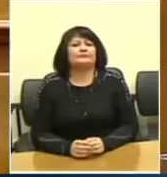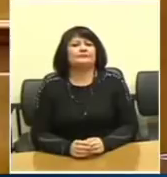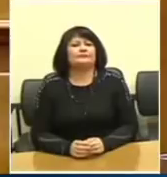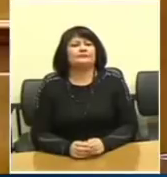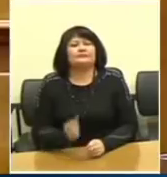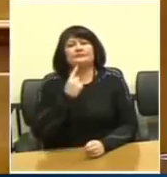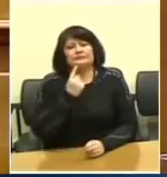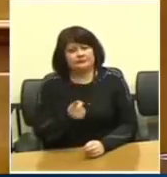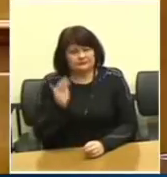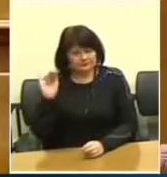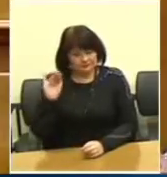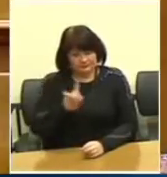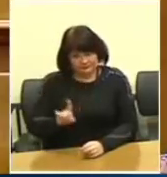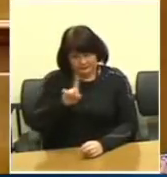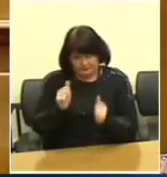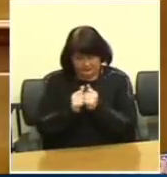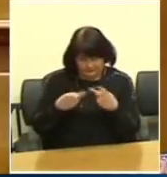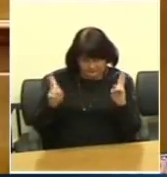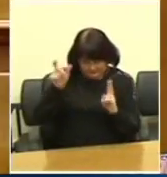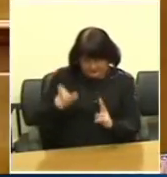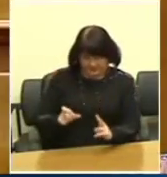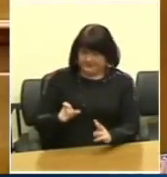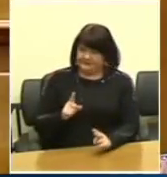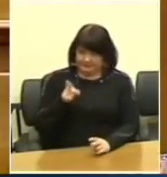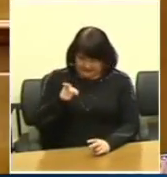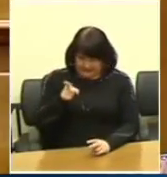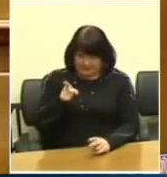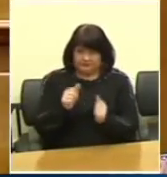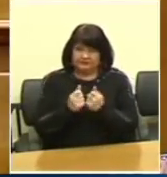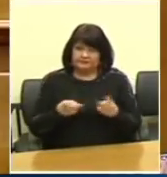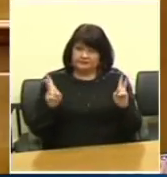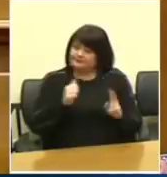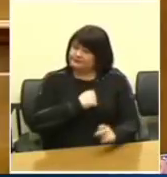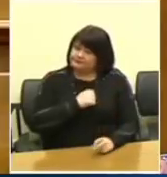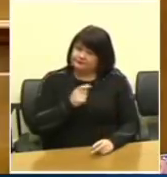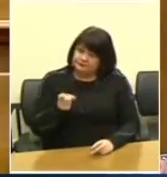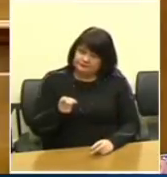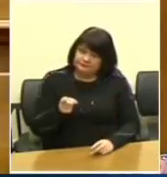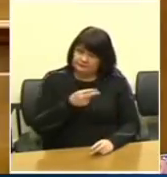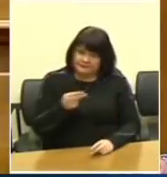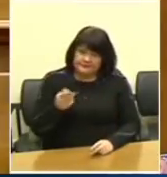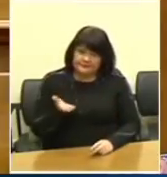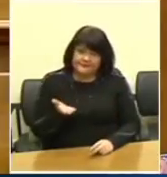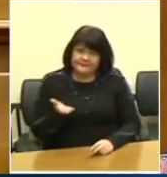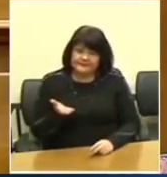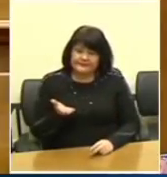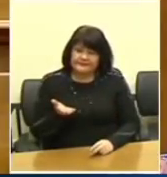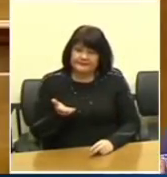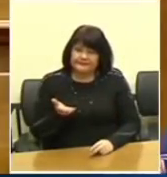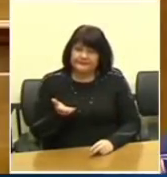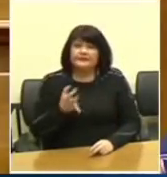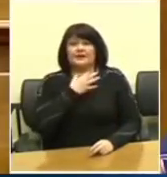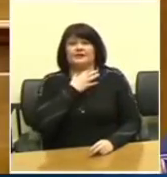Μητσοτάκη, εσείς θεωρείστε φιλελεύθερος και έχετε αυτή την άποψη και θέση. Αυτό το αναγκαίο